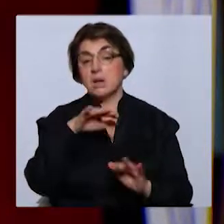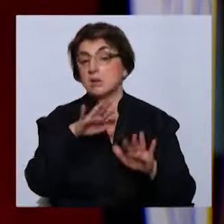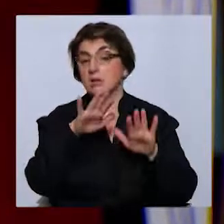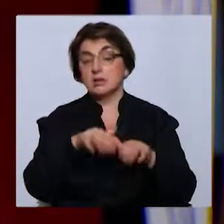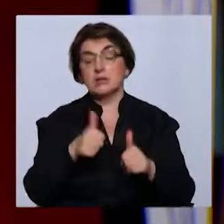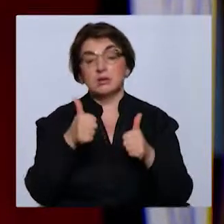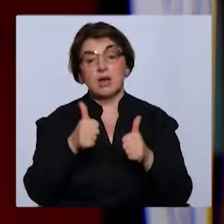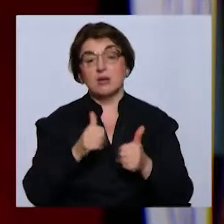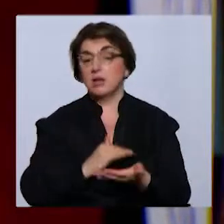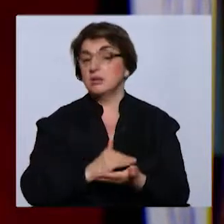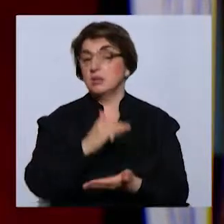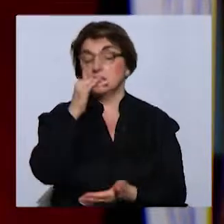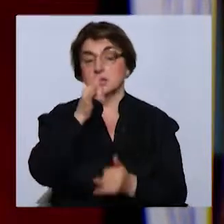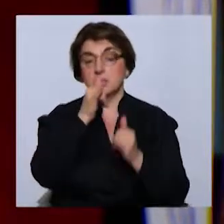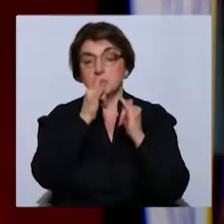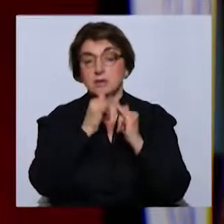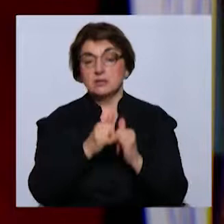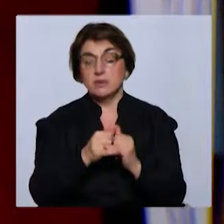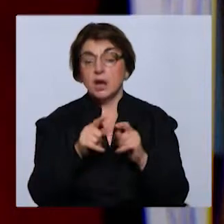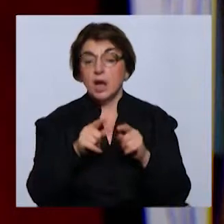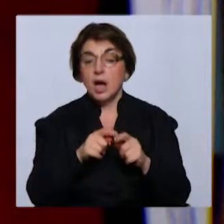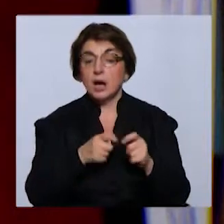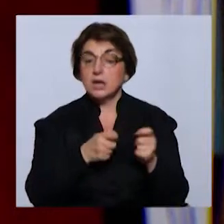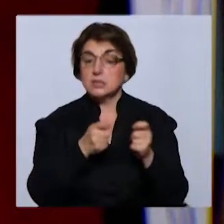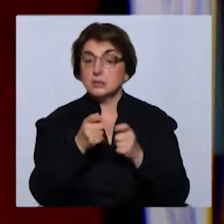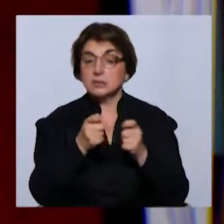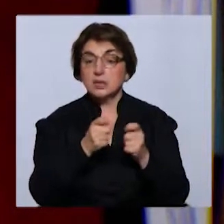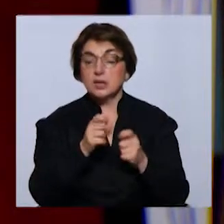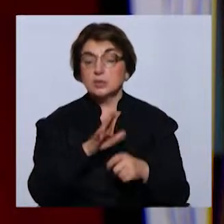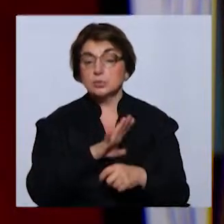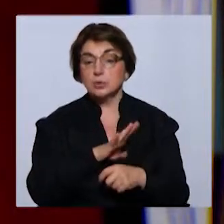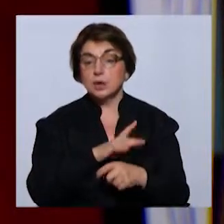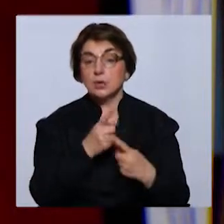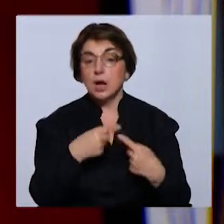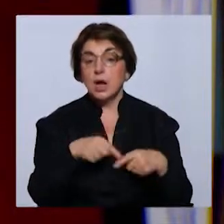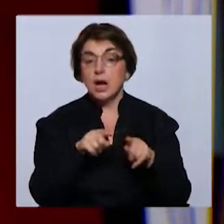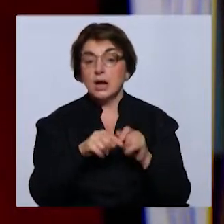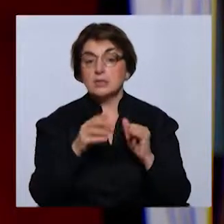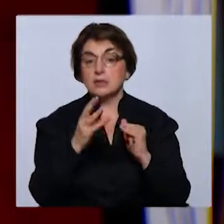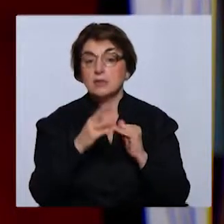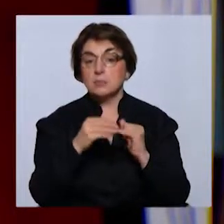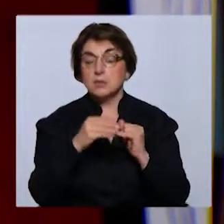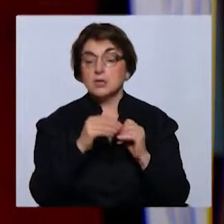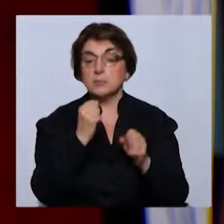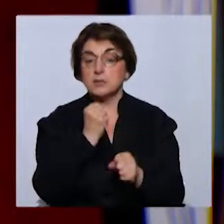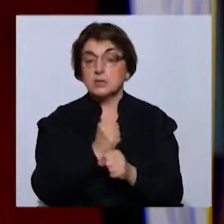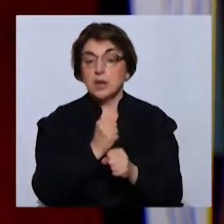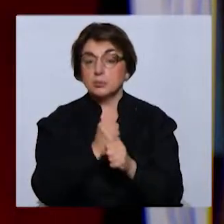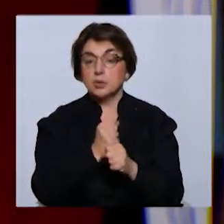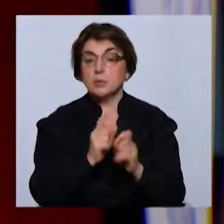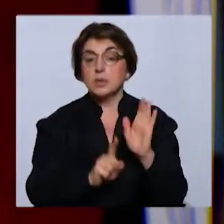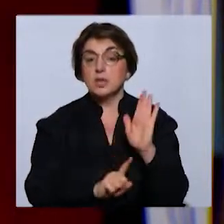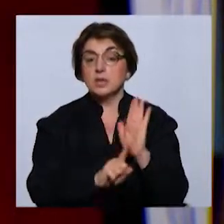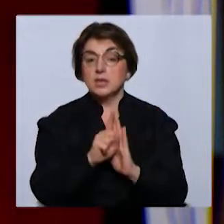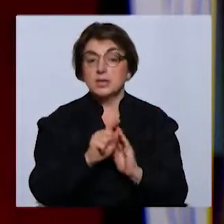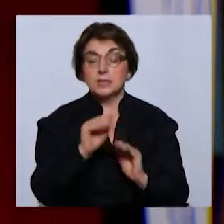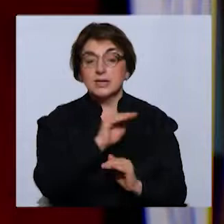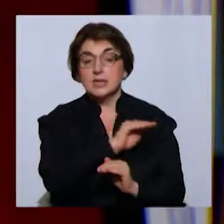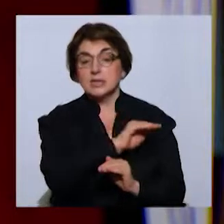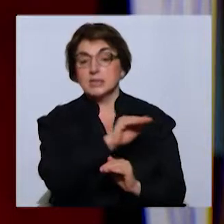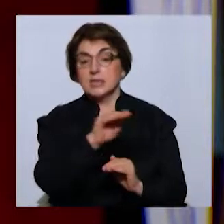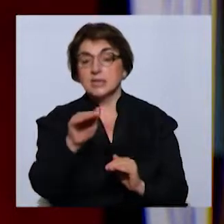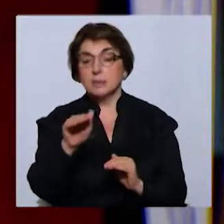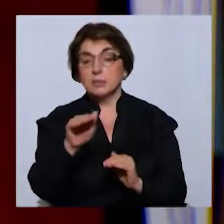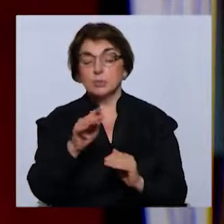ვერ ხარობენ აქაც ფრთხილად ეკიდებიან ასეთი ნიადაგების დამუშავებას დაიწყეს ზედაპირული მორწყვა